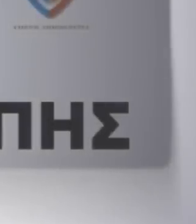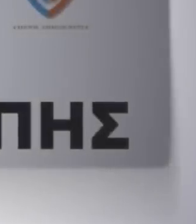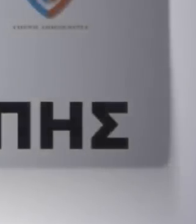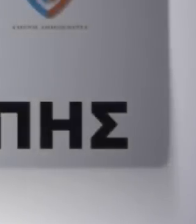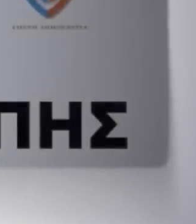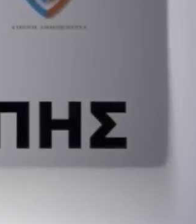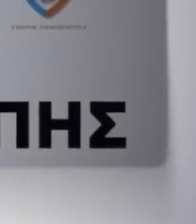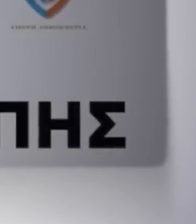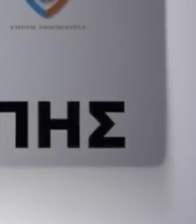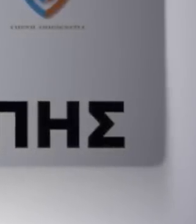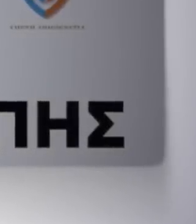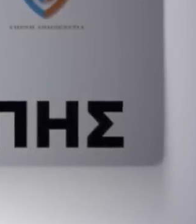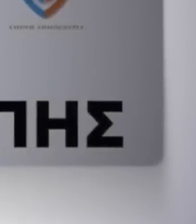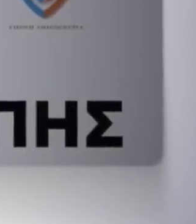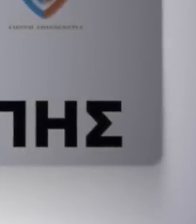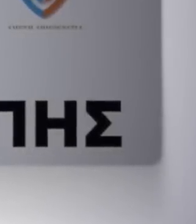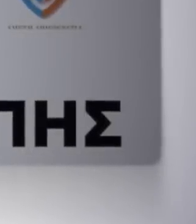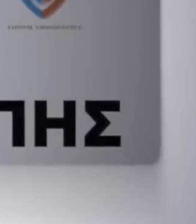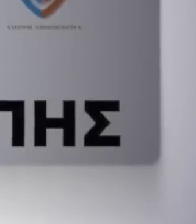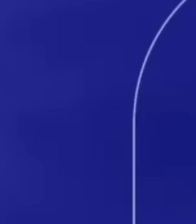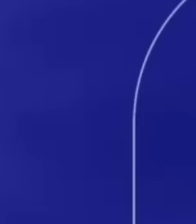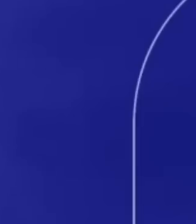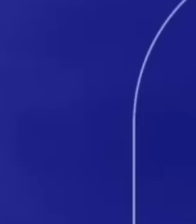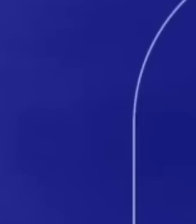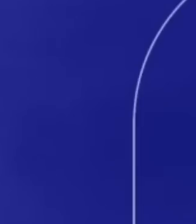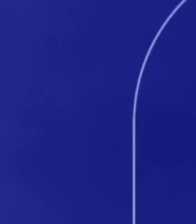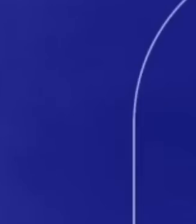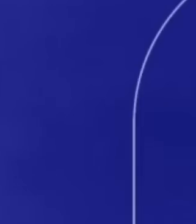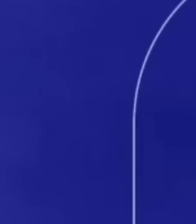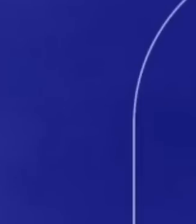Ανατροπής για την Ελλάδα που μας αξίζει.